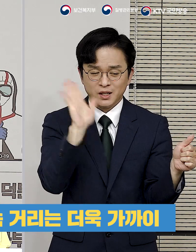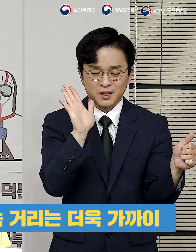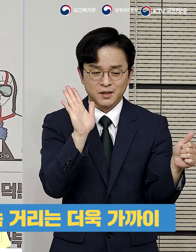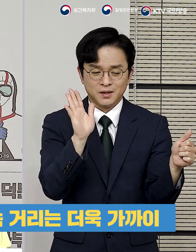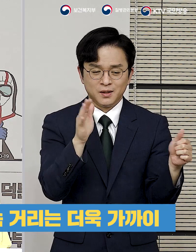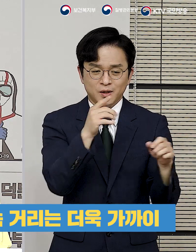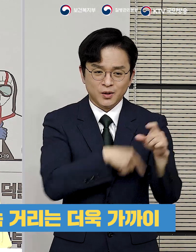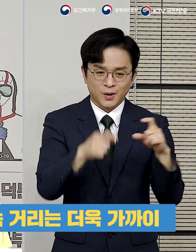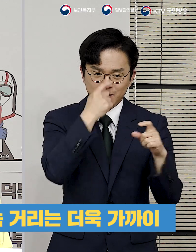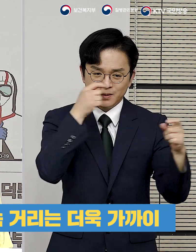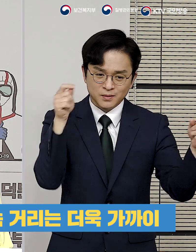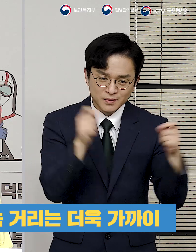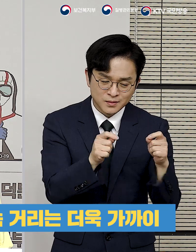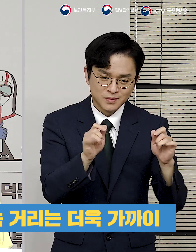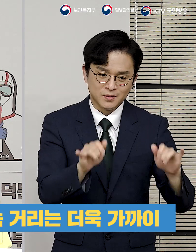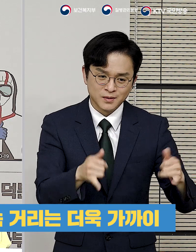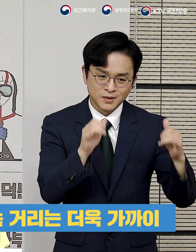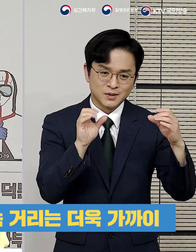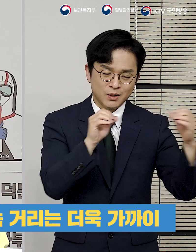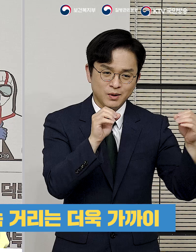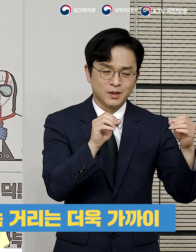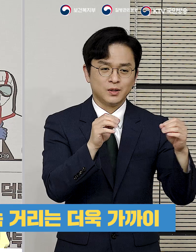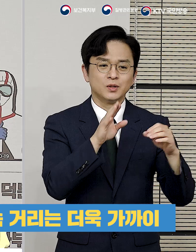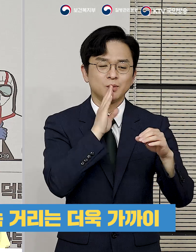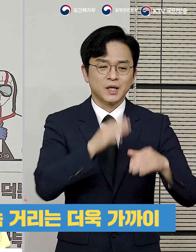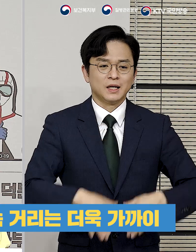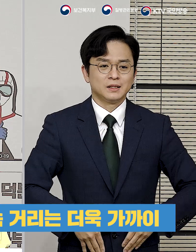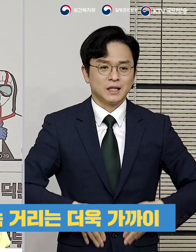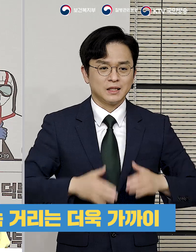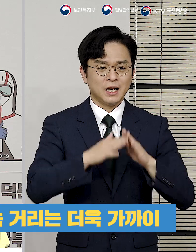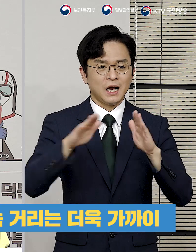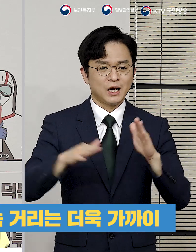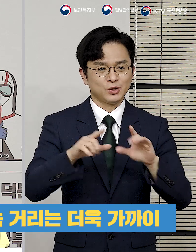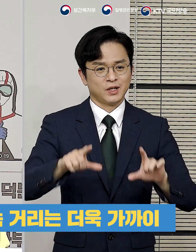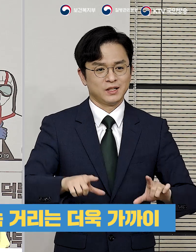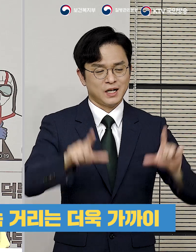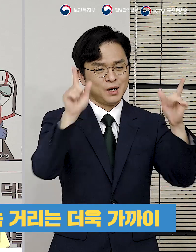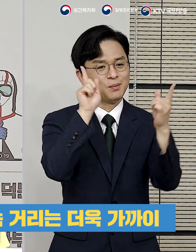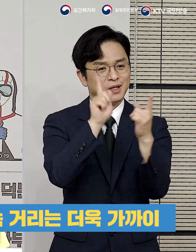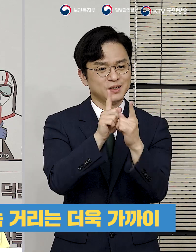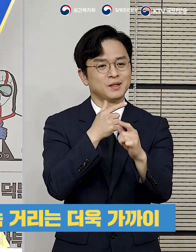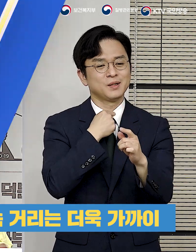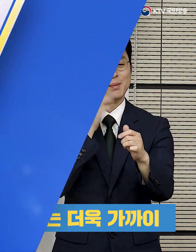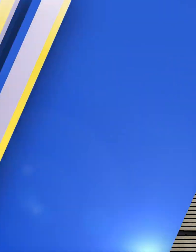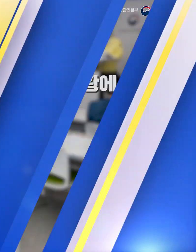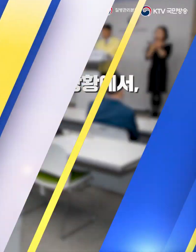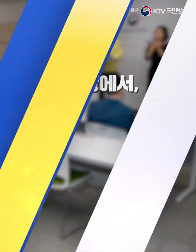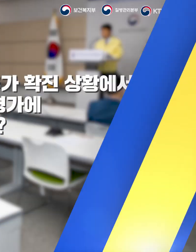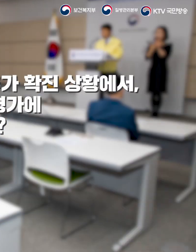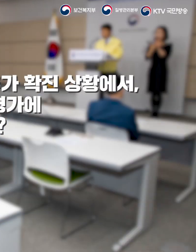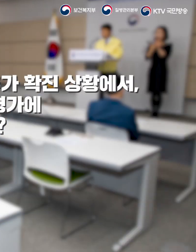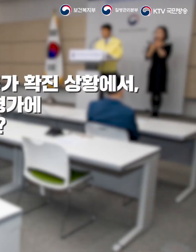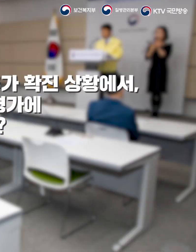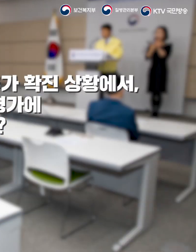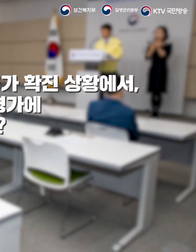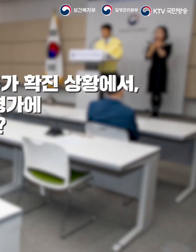가까이 해서 사랑과 배려가 넘치는 따뜻한 가정의 달을 보내시기 바랍니다.